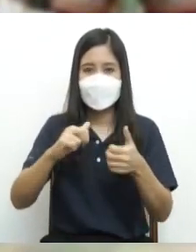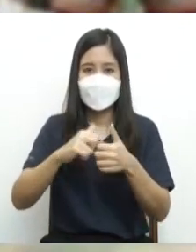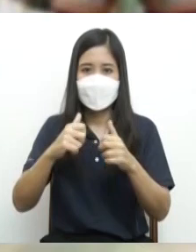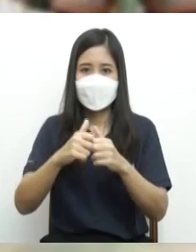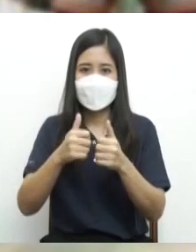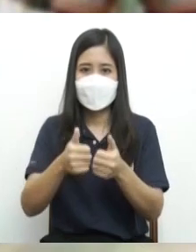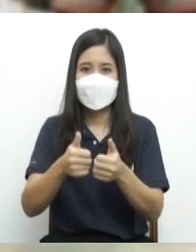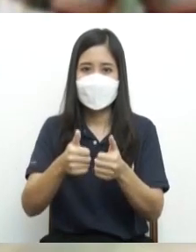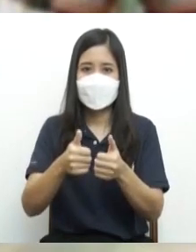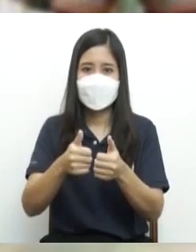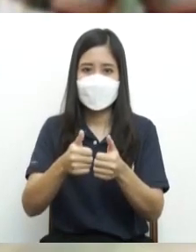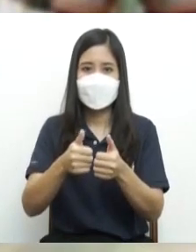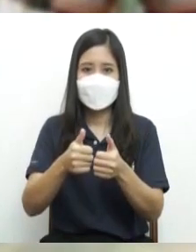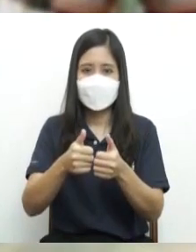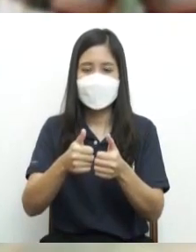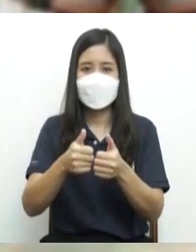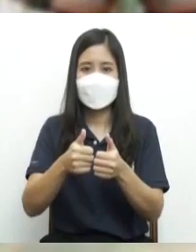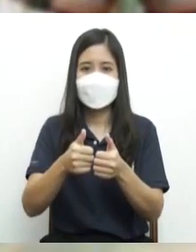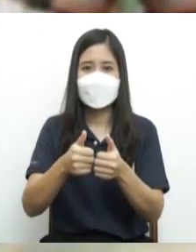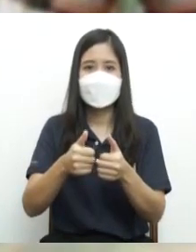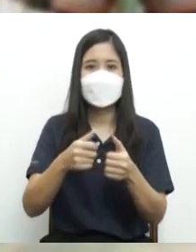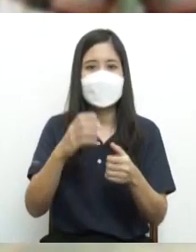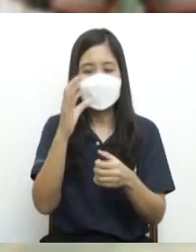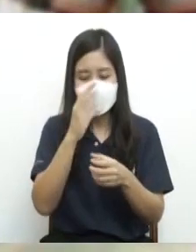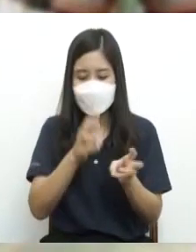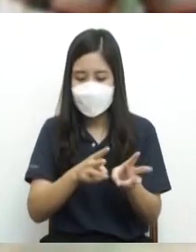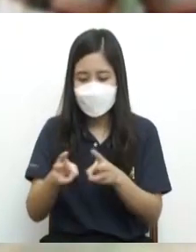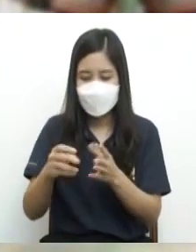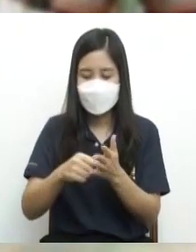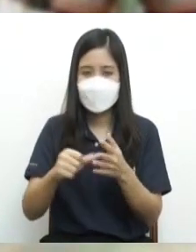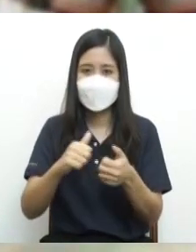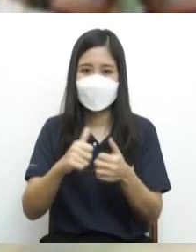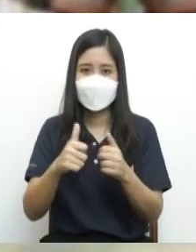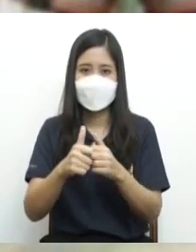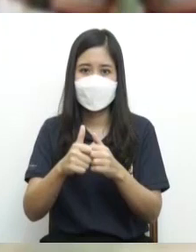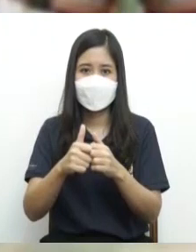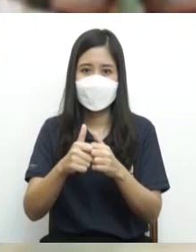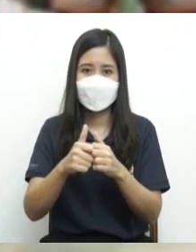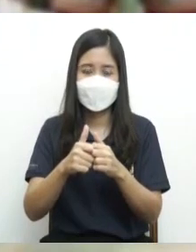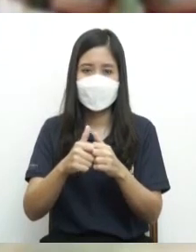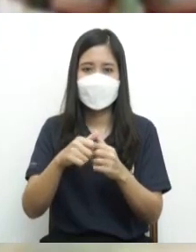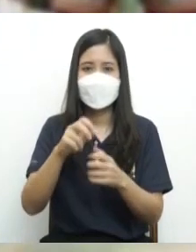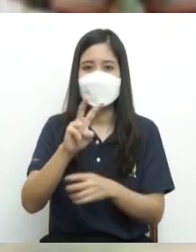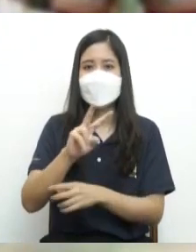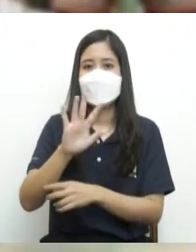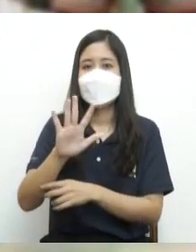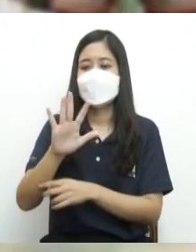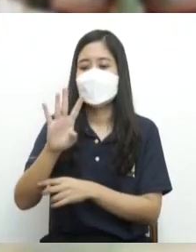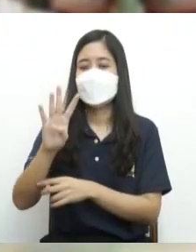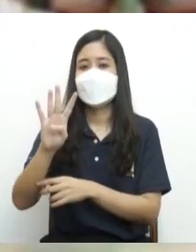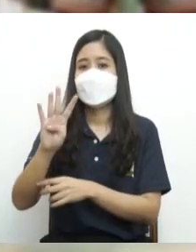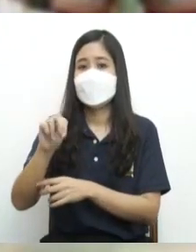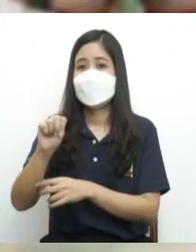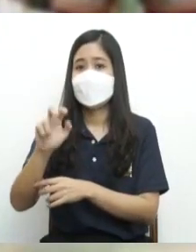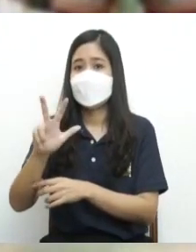พูดในหลายที่ก็ขออนุญาตเล่าถึงที่นราธิวาสก็แล้วกันนะครับในปี2543เนี่ยผมไปเป็นผู้อำนวยการการปฐมศึกษาจัง